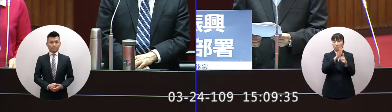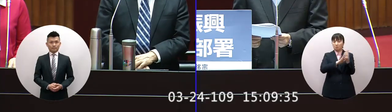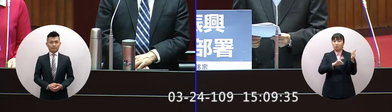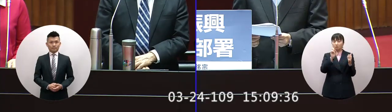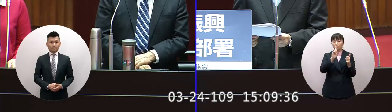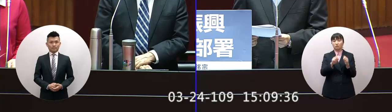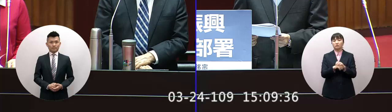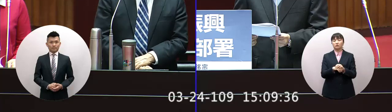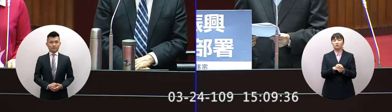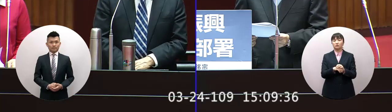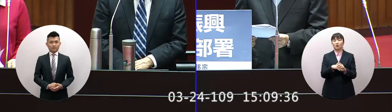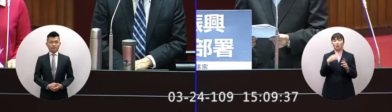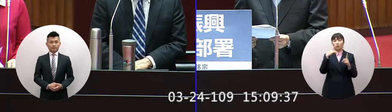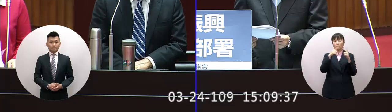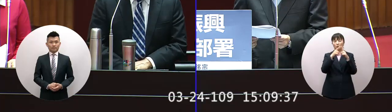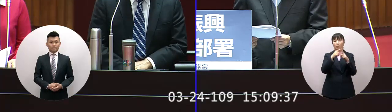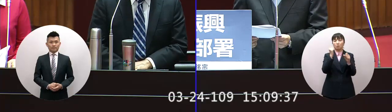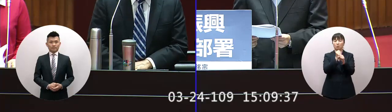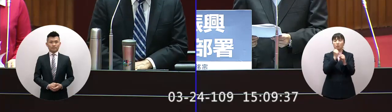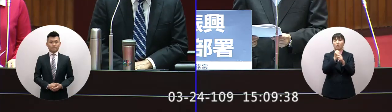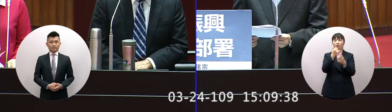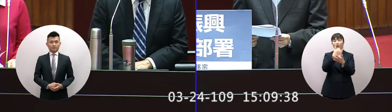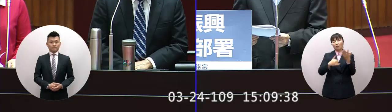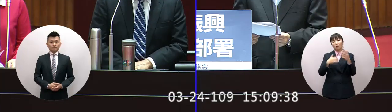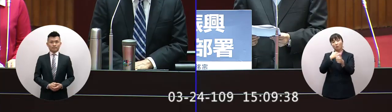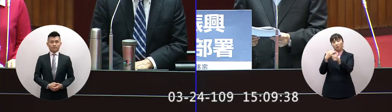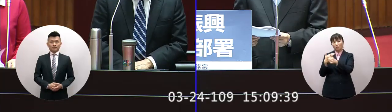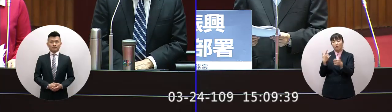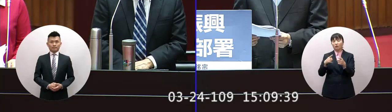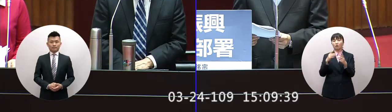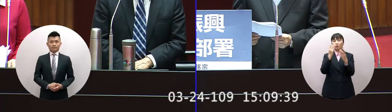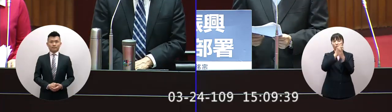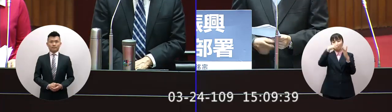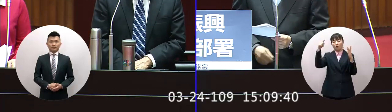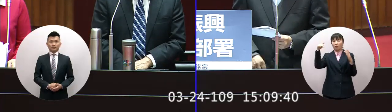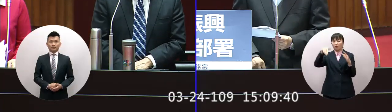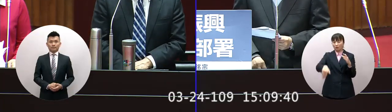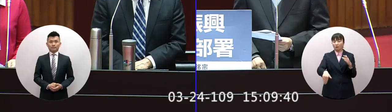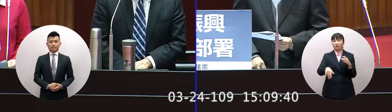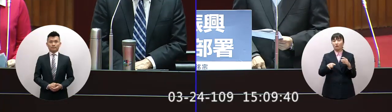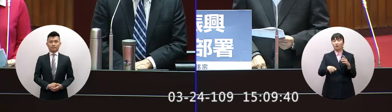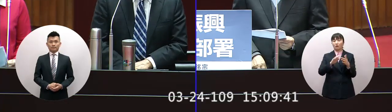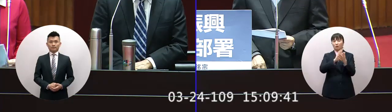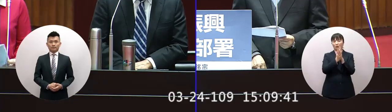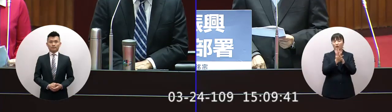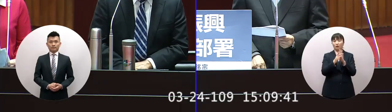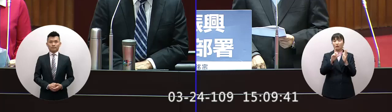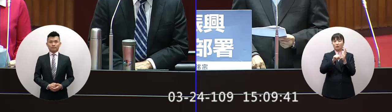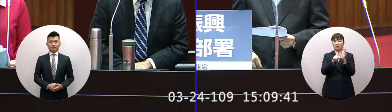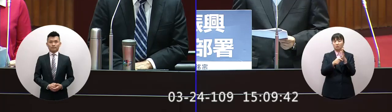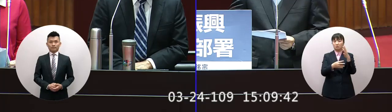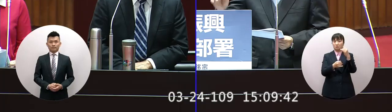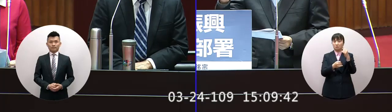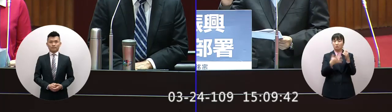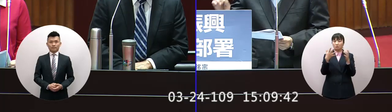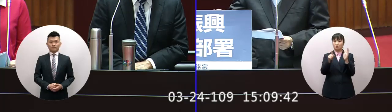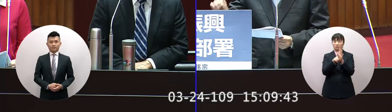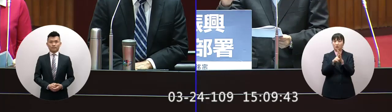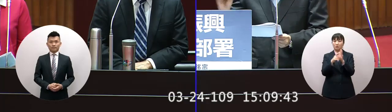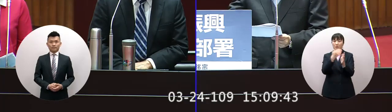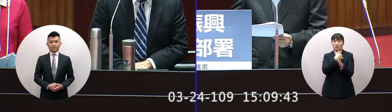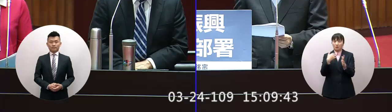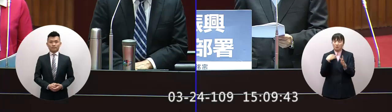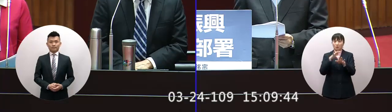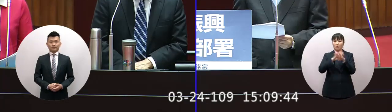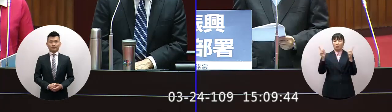生企业的流动性的问题，股市的下跌，而且延烧的期间可能会烧到第